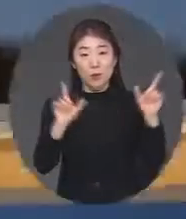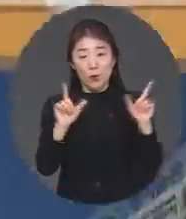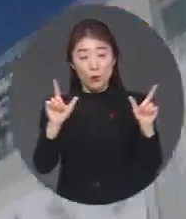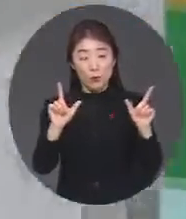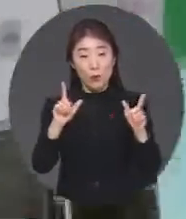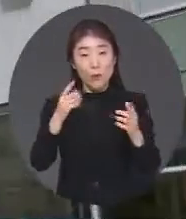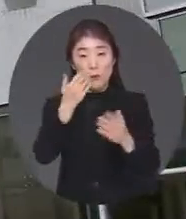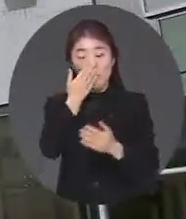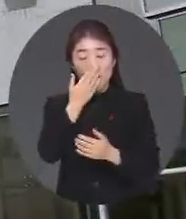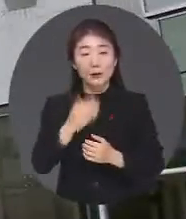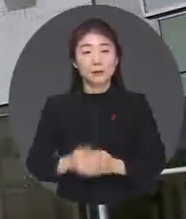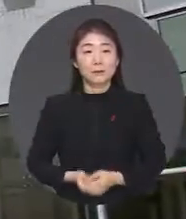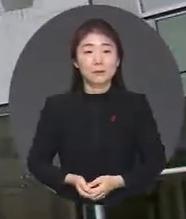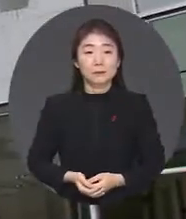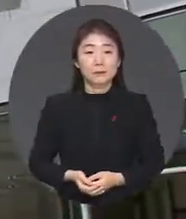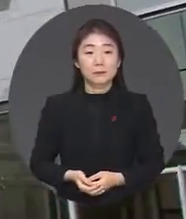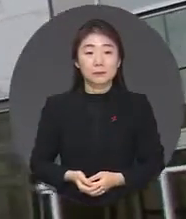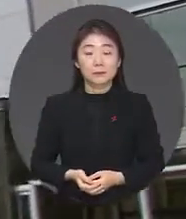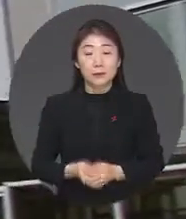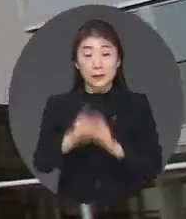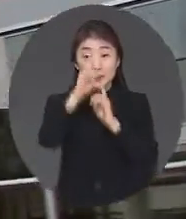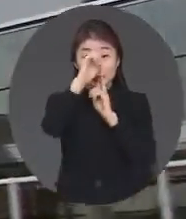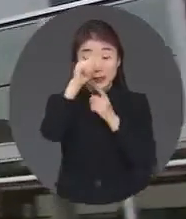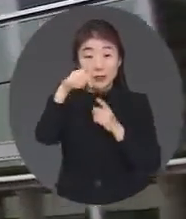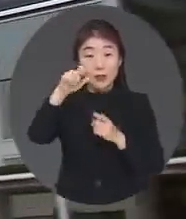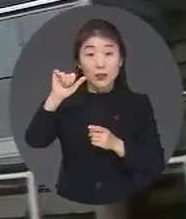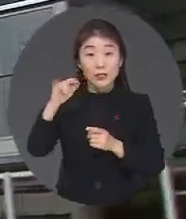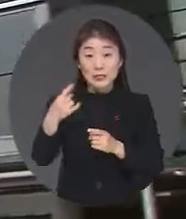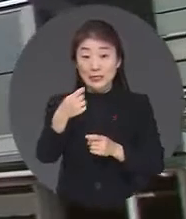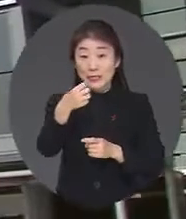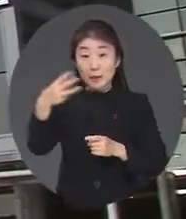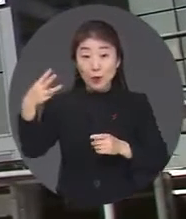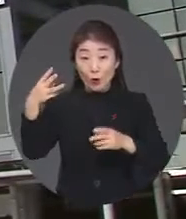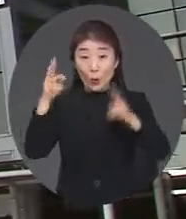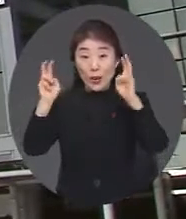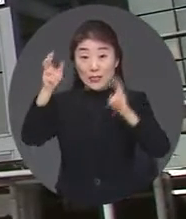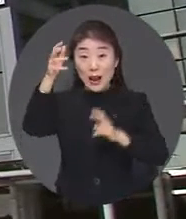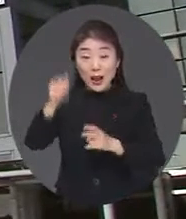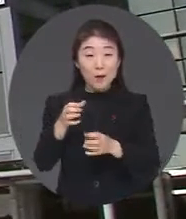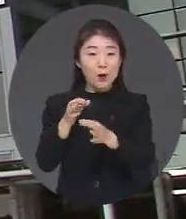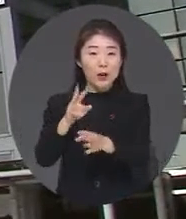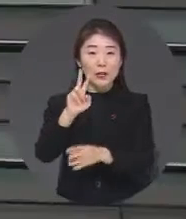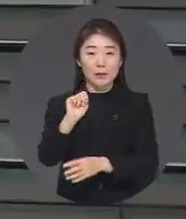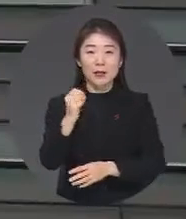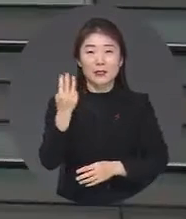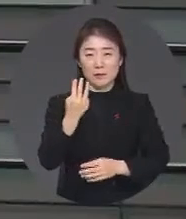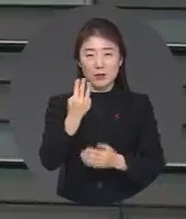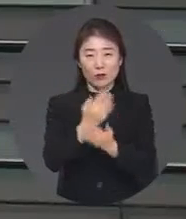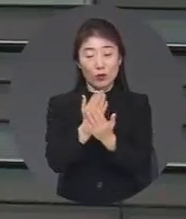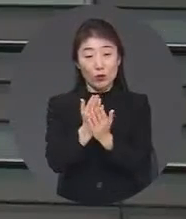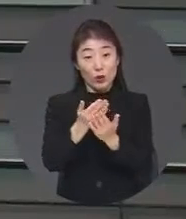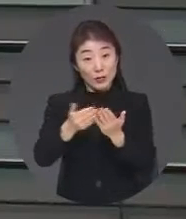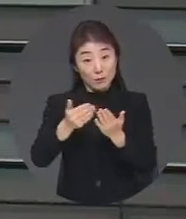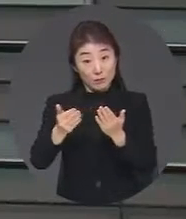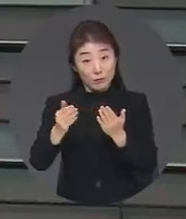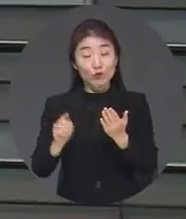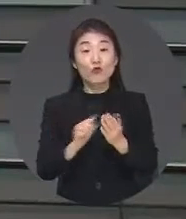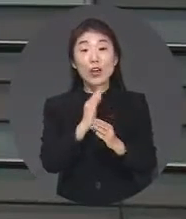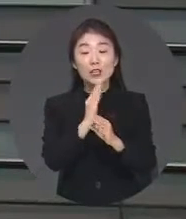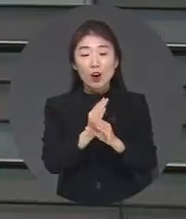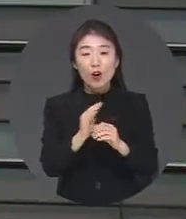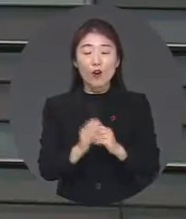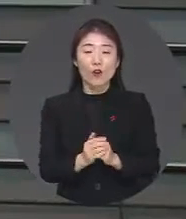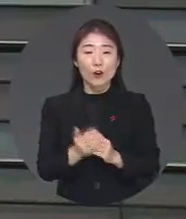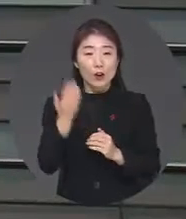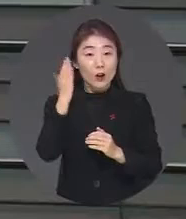작품입니다. 고 이건희 삼성그룹 회장이 기증한 2만 3천여 점의 미술 작품 중